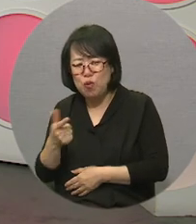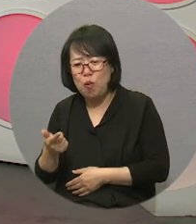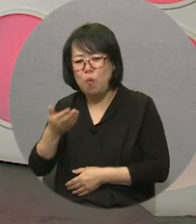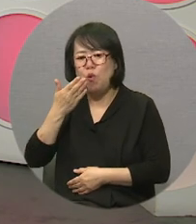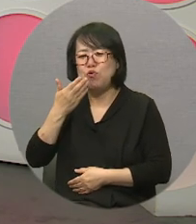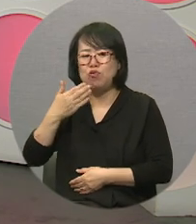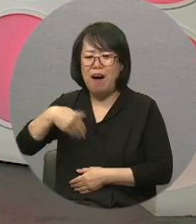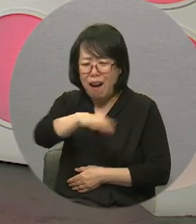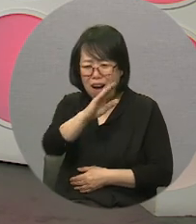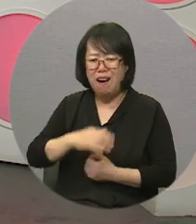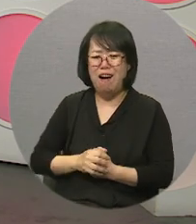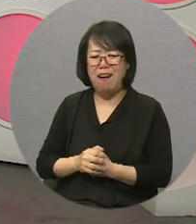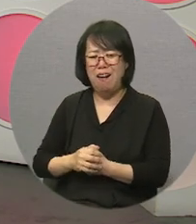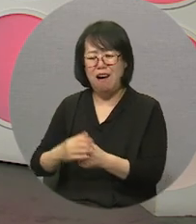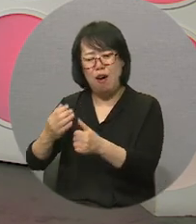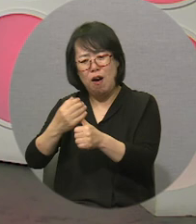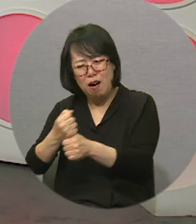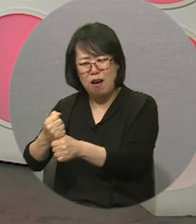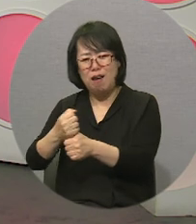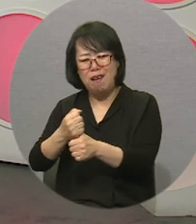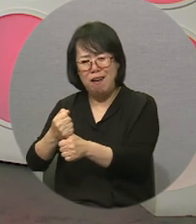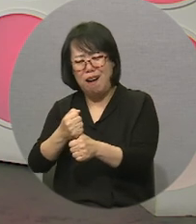자꾸 붙잡으시는 겁니다.